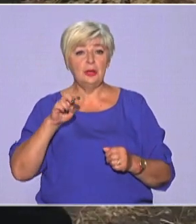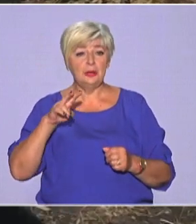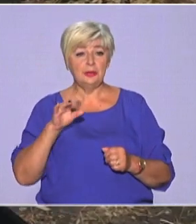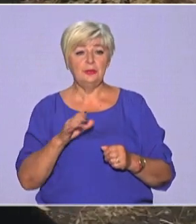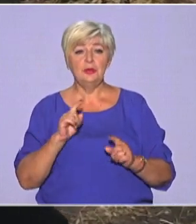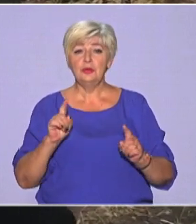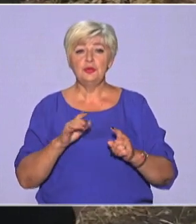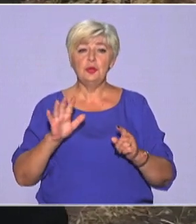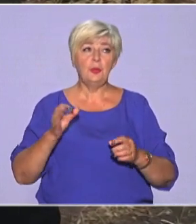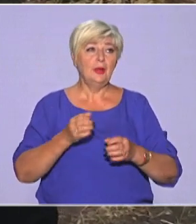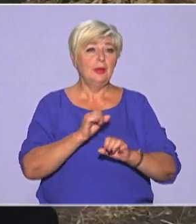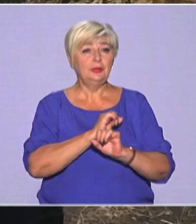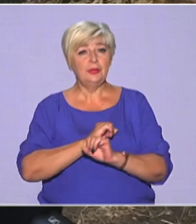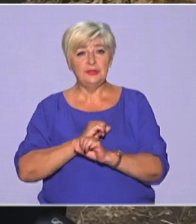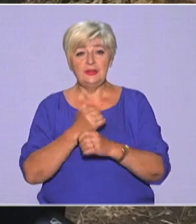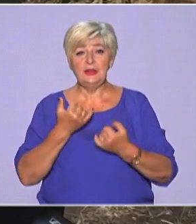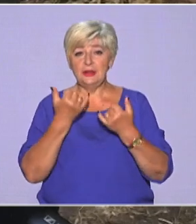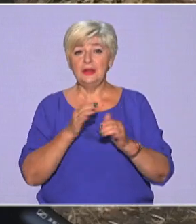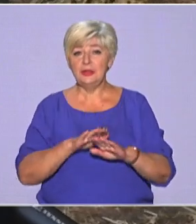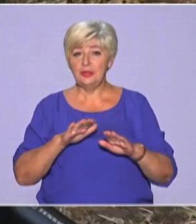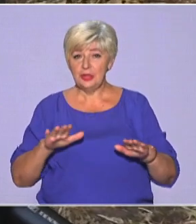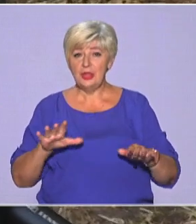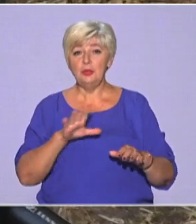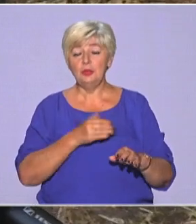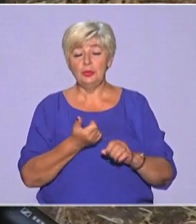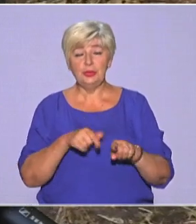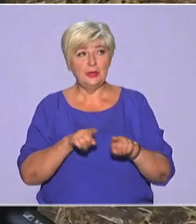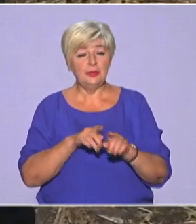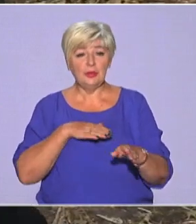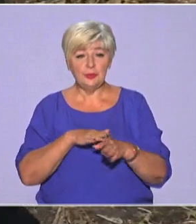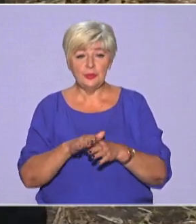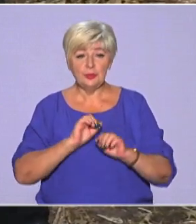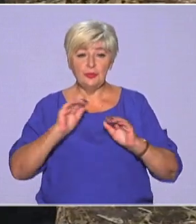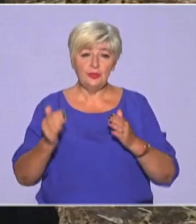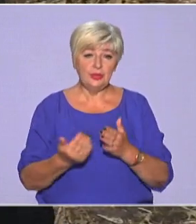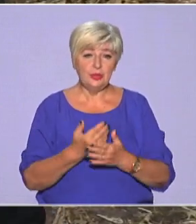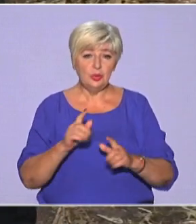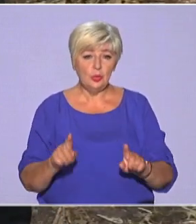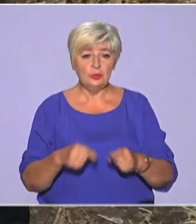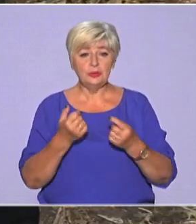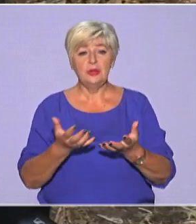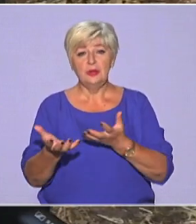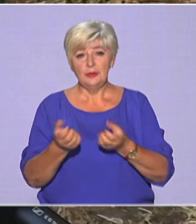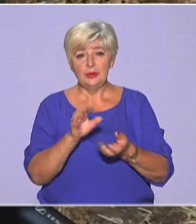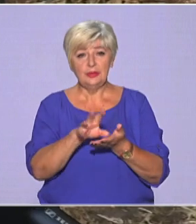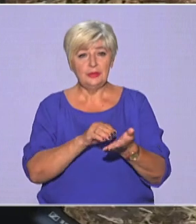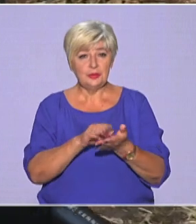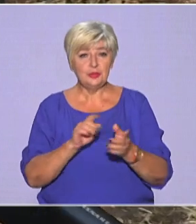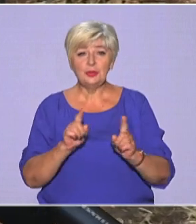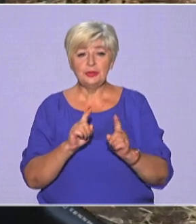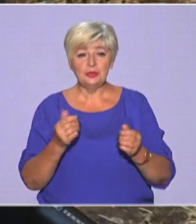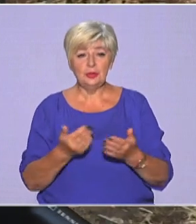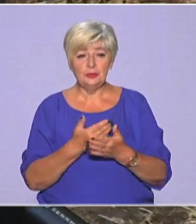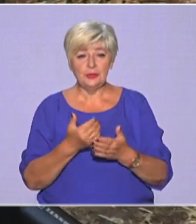дуже таким наповненим, щоб вони відновлювалися і брали щось для себе нове. Так само, як і ветеранські родини. Взагалі